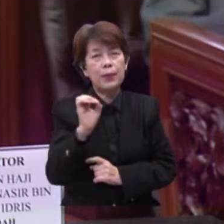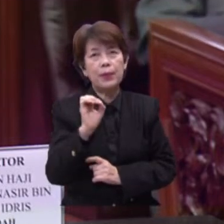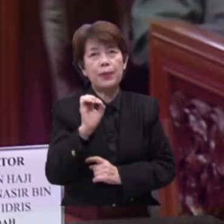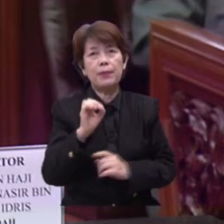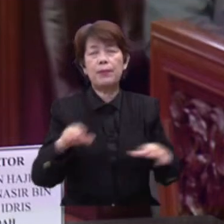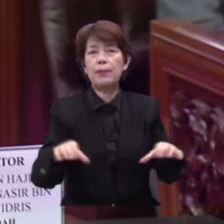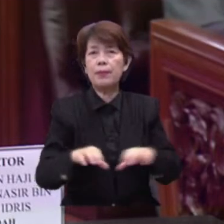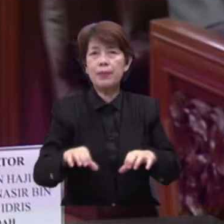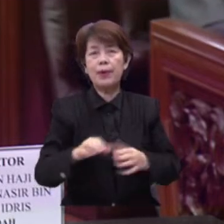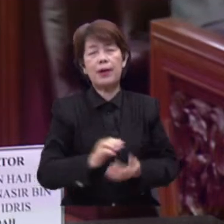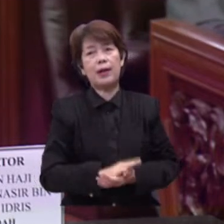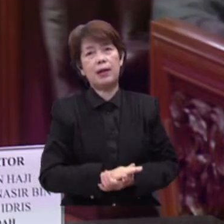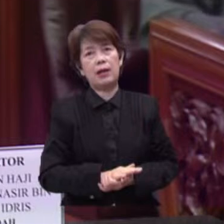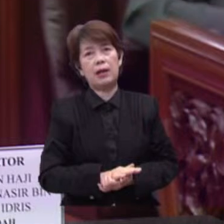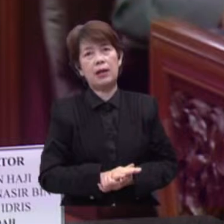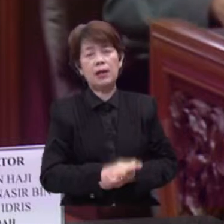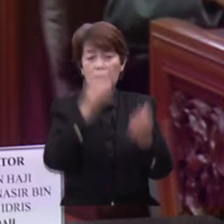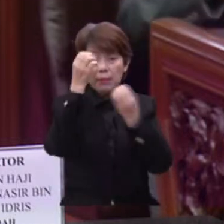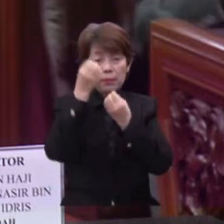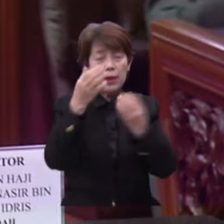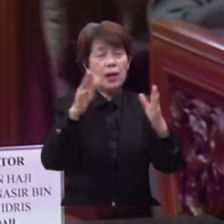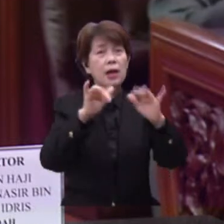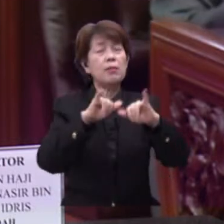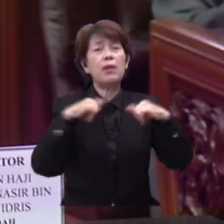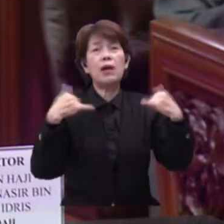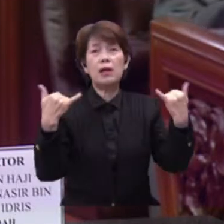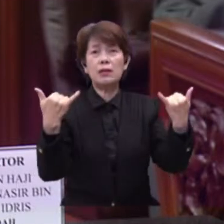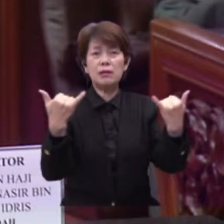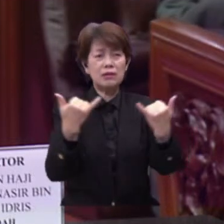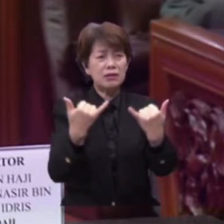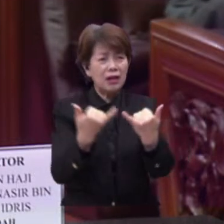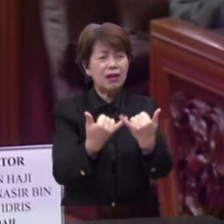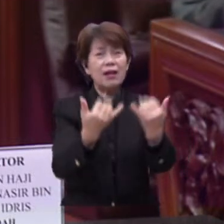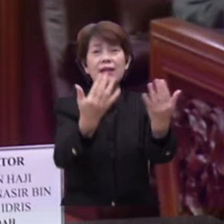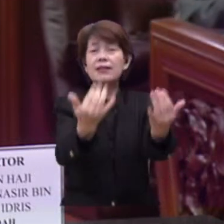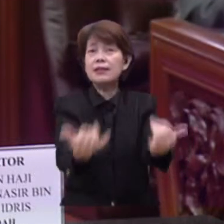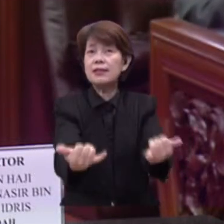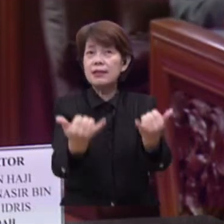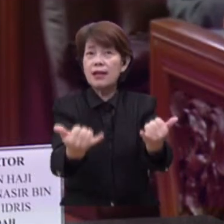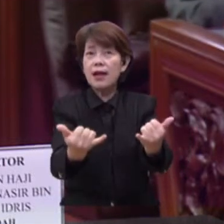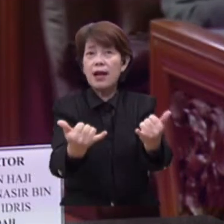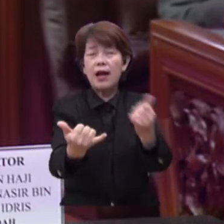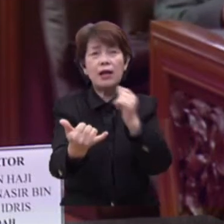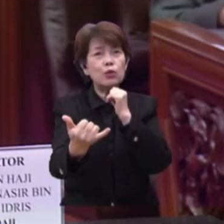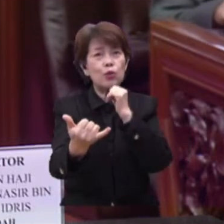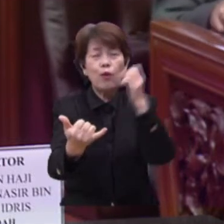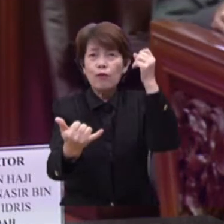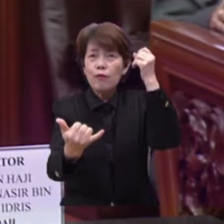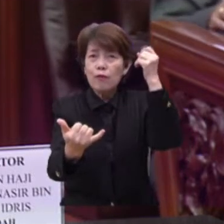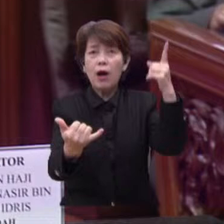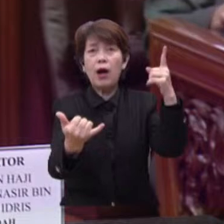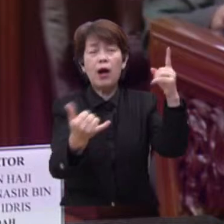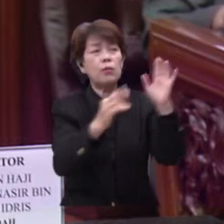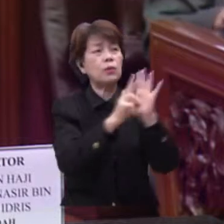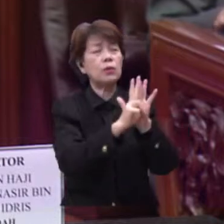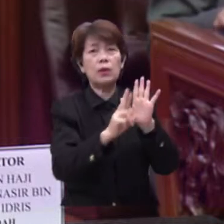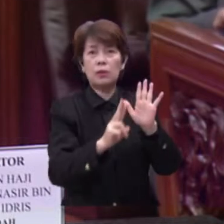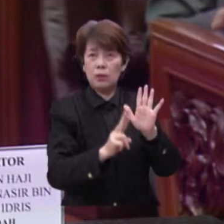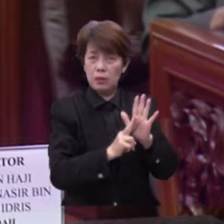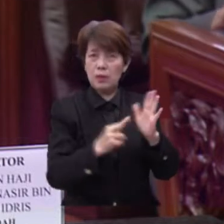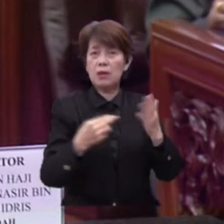sebagian besar daripada masyarakat kita di luar sana tidak memahami undang-undang yang kita ada